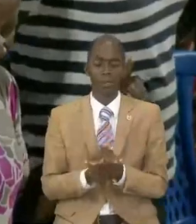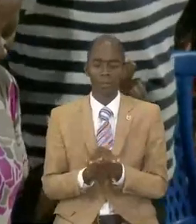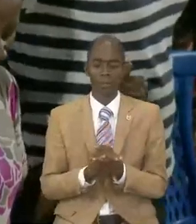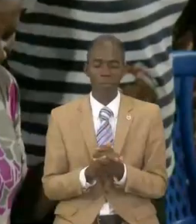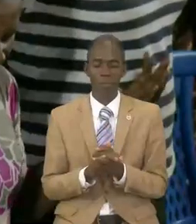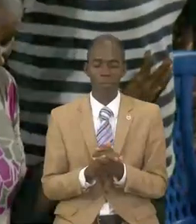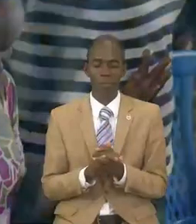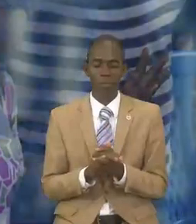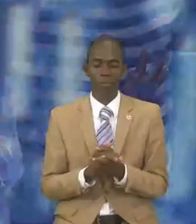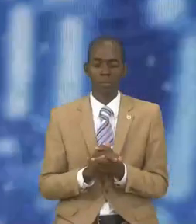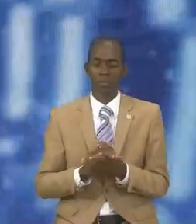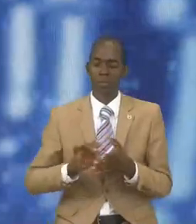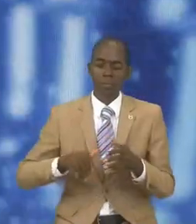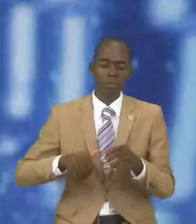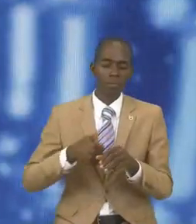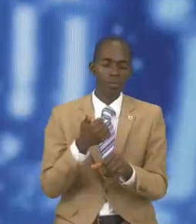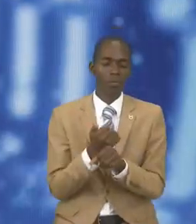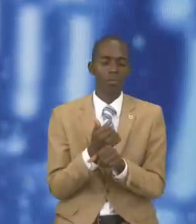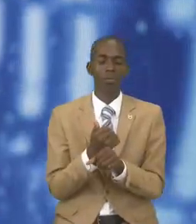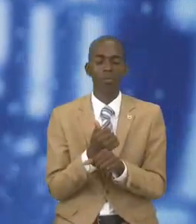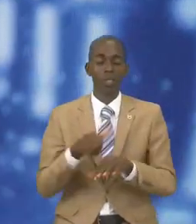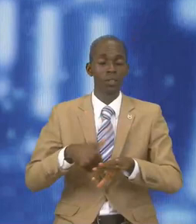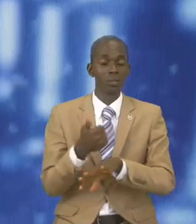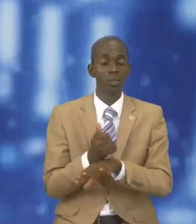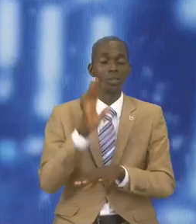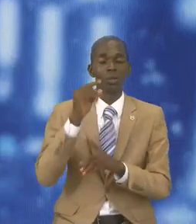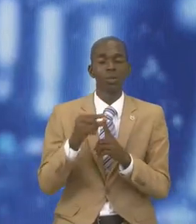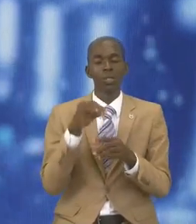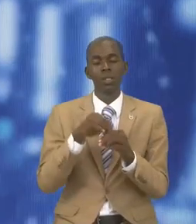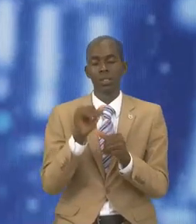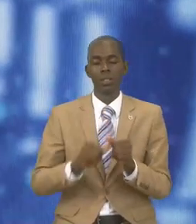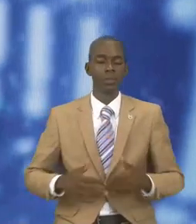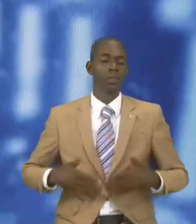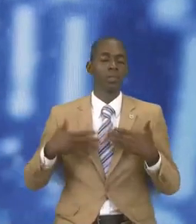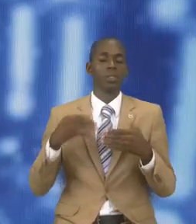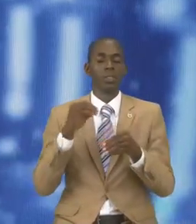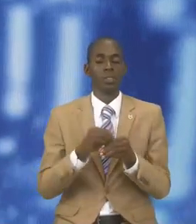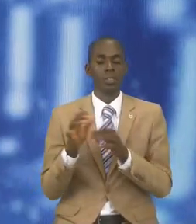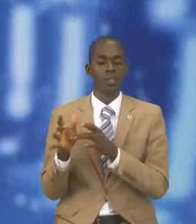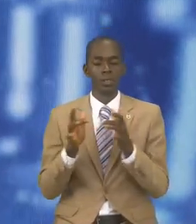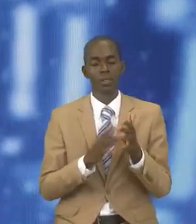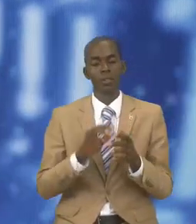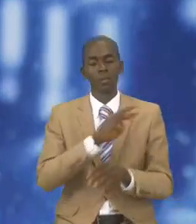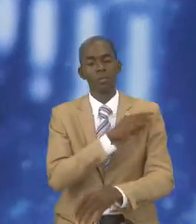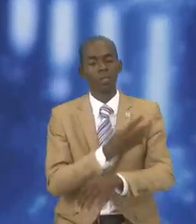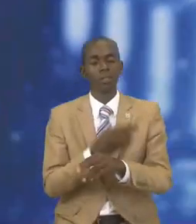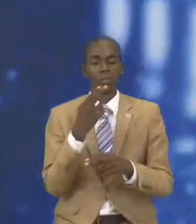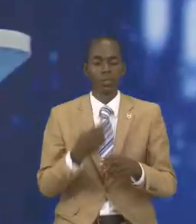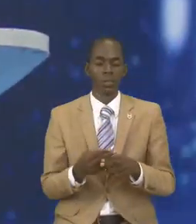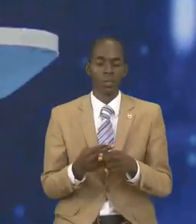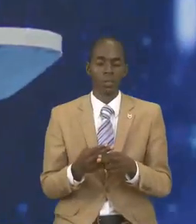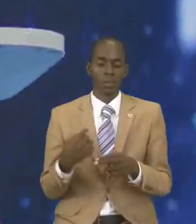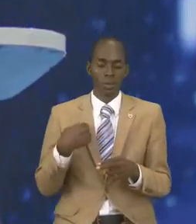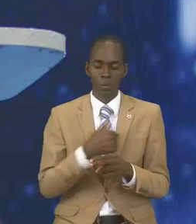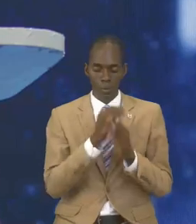Jésus. Confirme ta parole dans chaque vie. Au nom puissant de